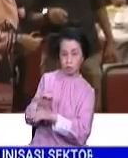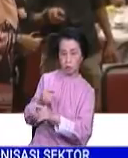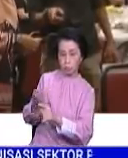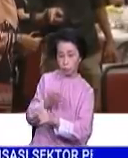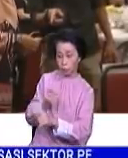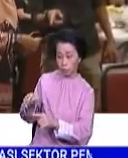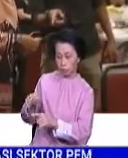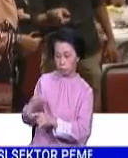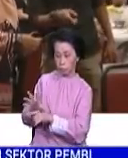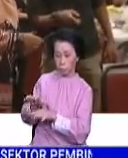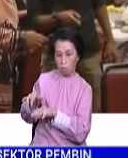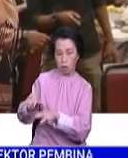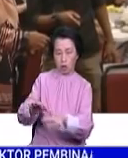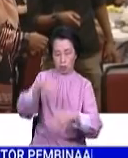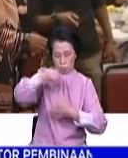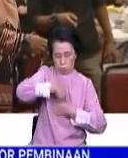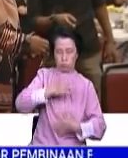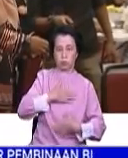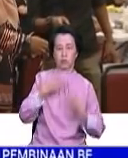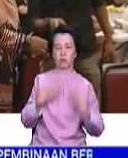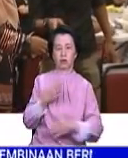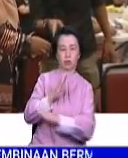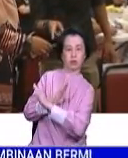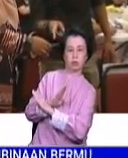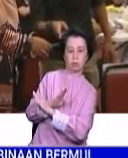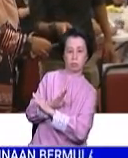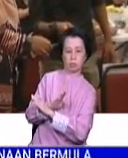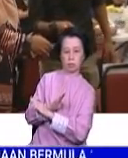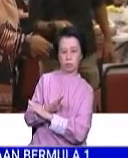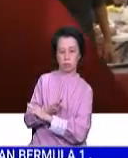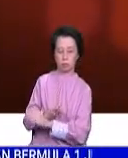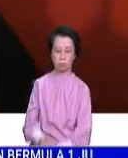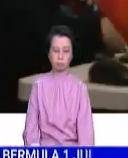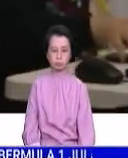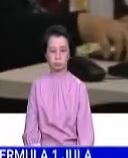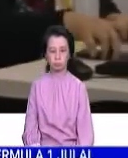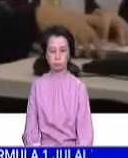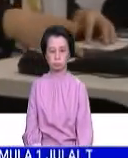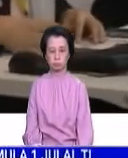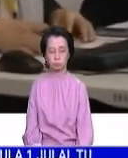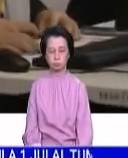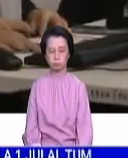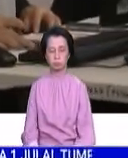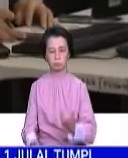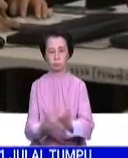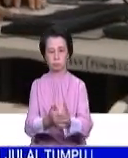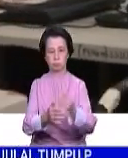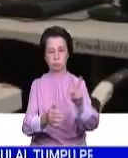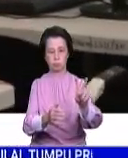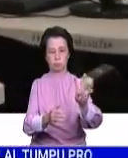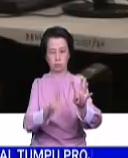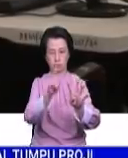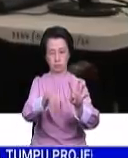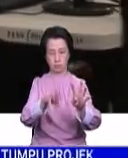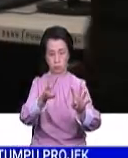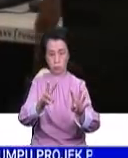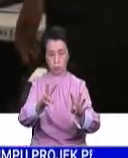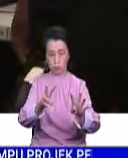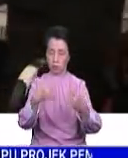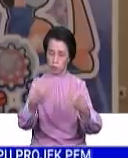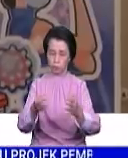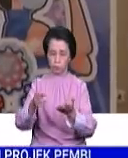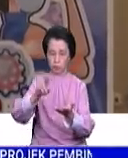menular ke badan kita dengan lebih teruk lagi lah. Setakat 24 Jun, PPV Wisma Wanita